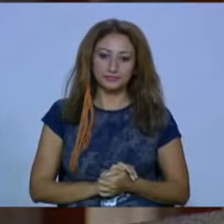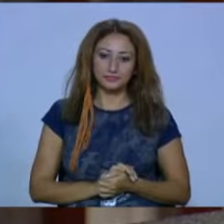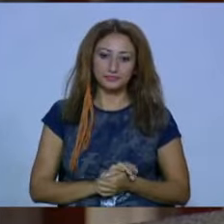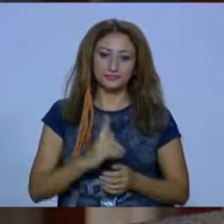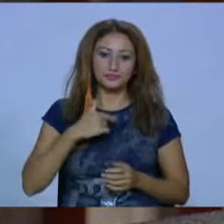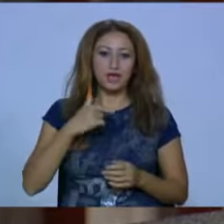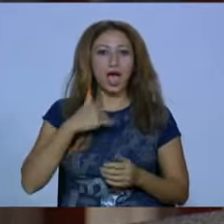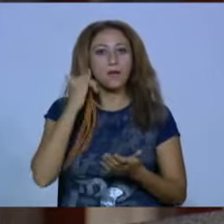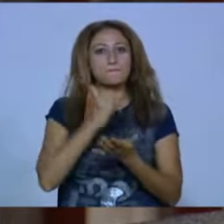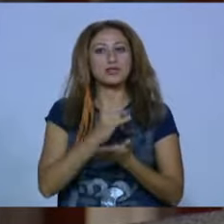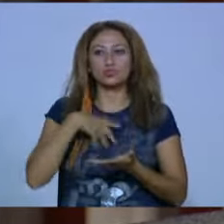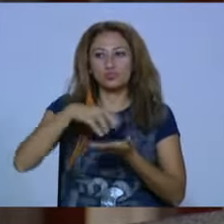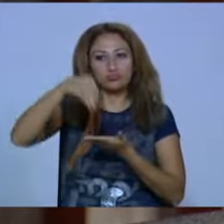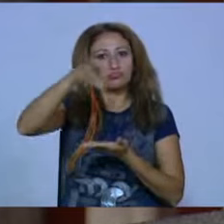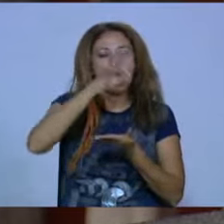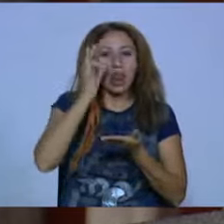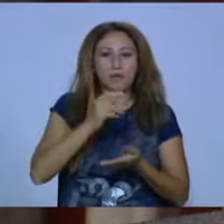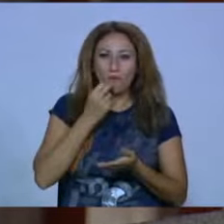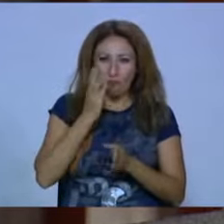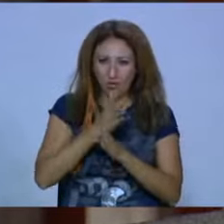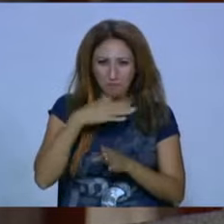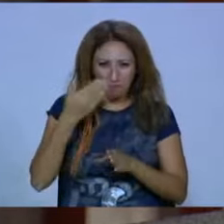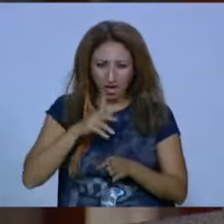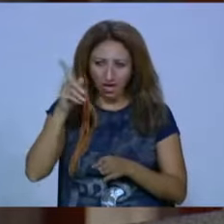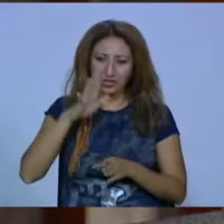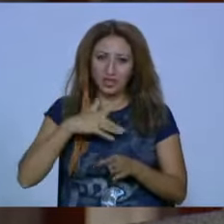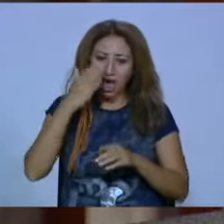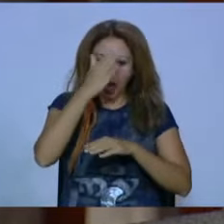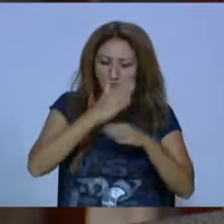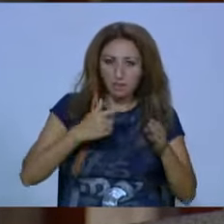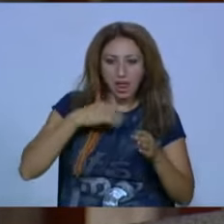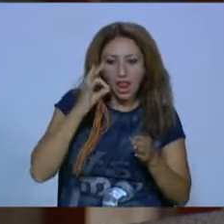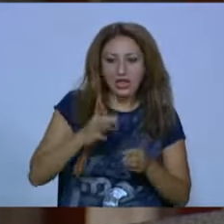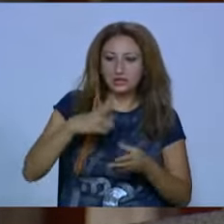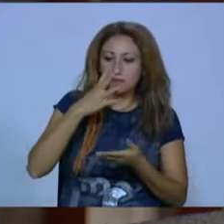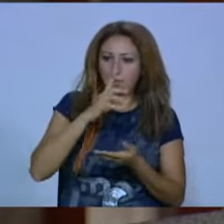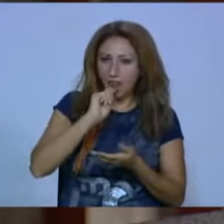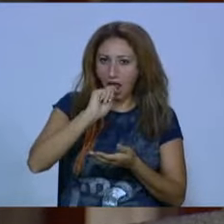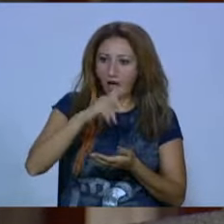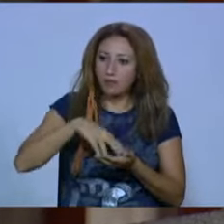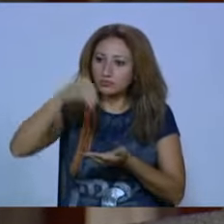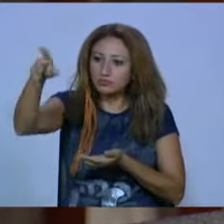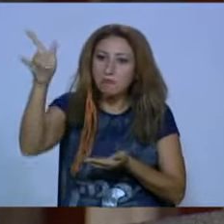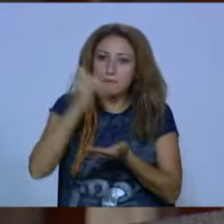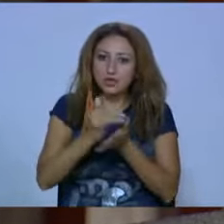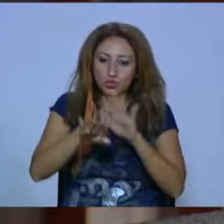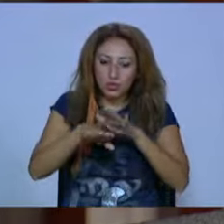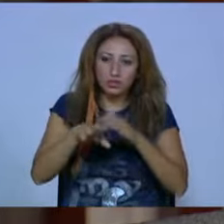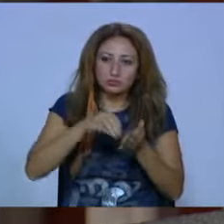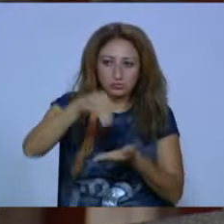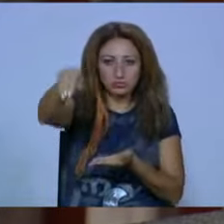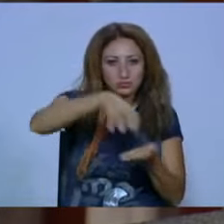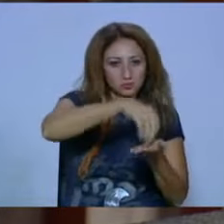سيبني انا عايز اوزع اللحمه بايدي. ففعلا قعد وزع اللحمه بايده وكده، وبعد كده